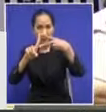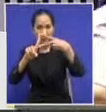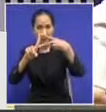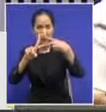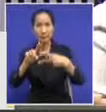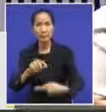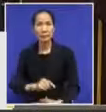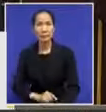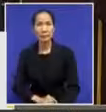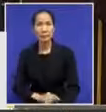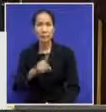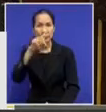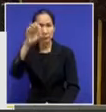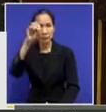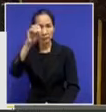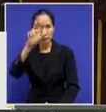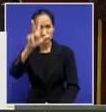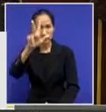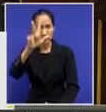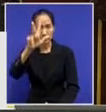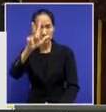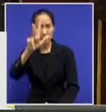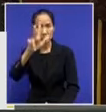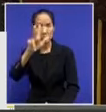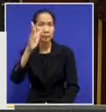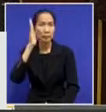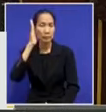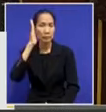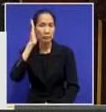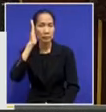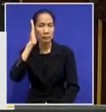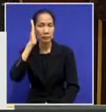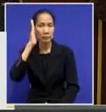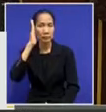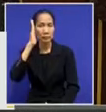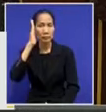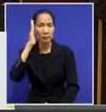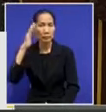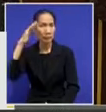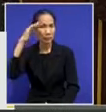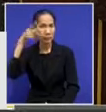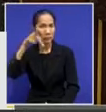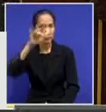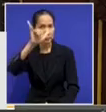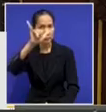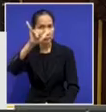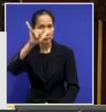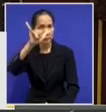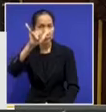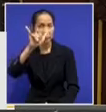งรุ่งเรืองกิจครับ 153นายโชติพุทธนาคมานุสร พลเอกประยุทธ์จันทร์โอชา